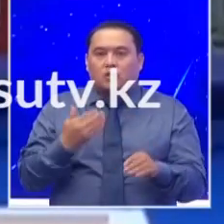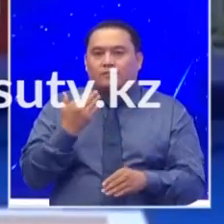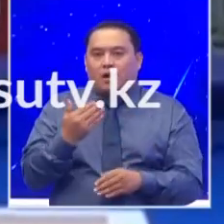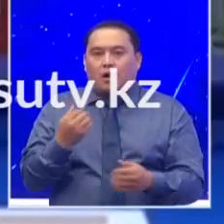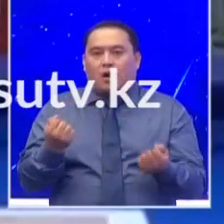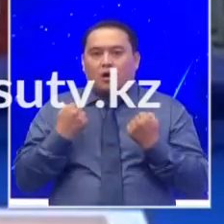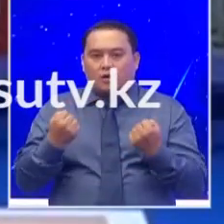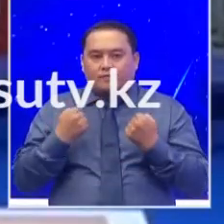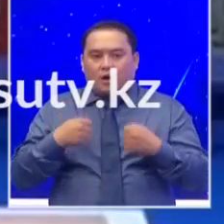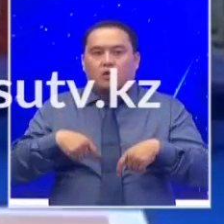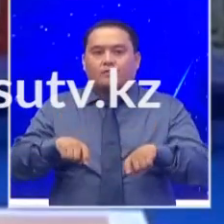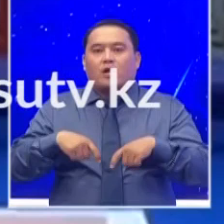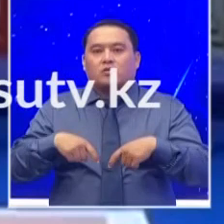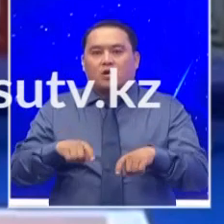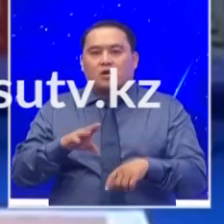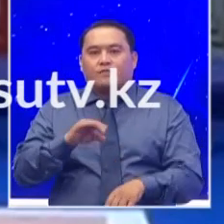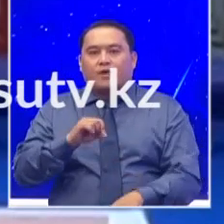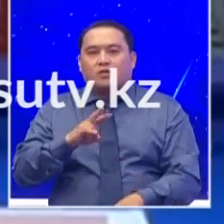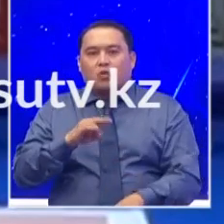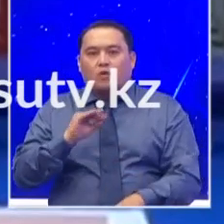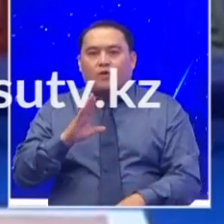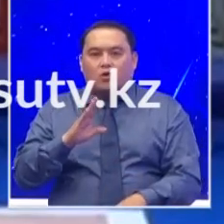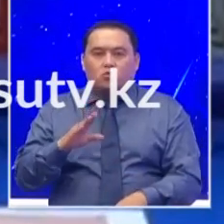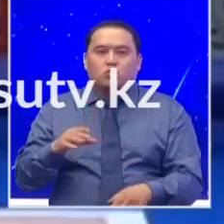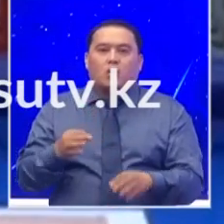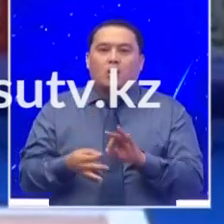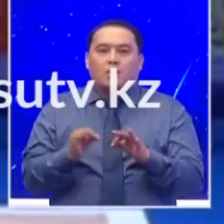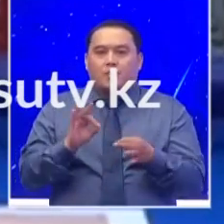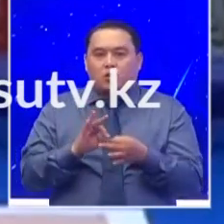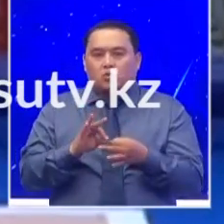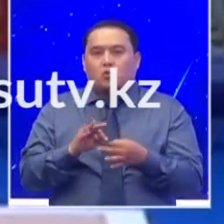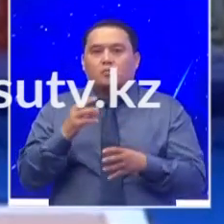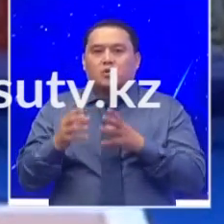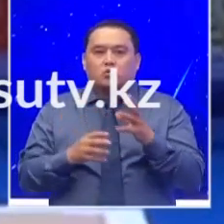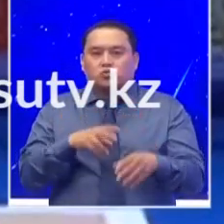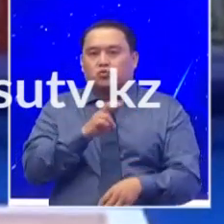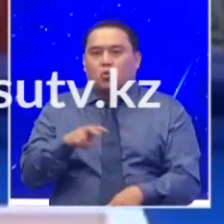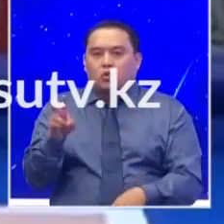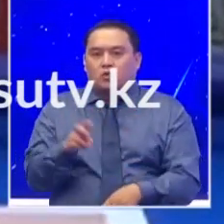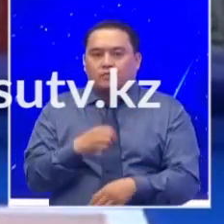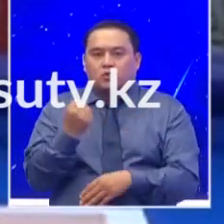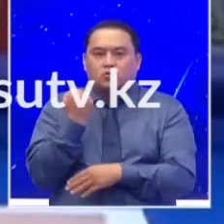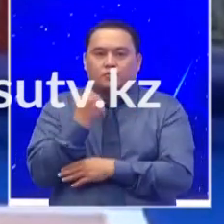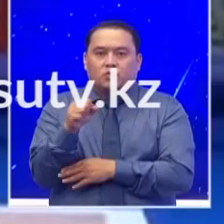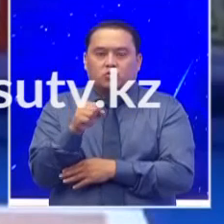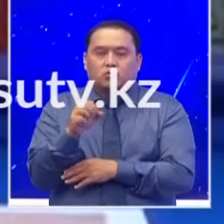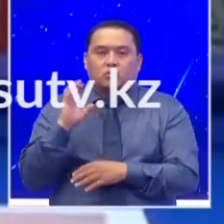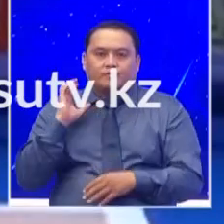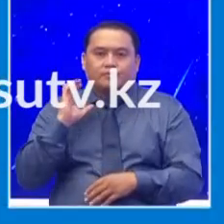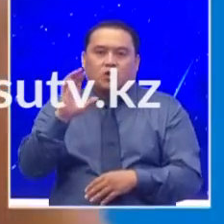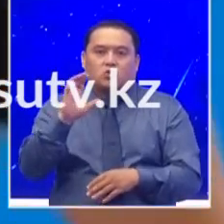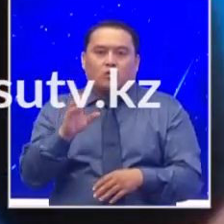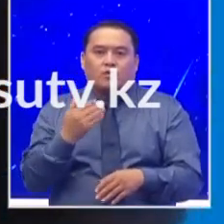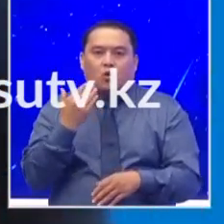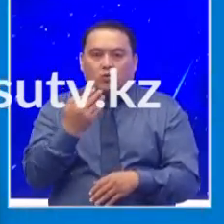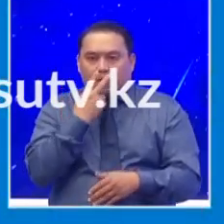А нашему именитому легкоатлету Ивану Иванову путевку на Олимпиаду принес международный турнир, прошедший в Бишкеке. В толкании